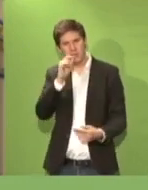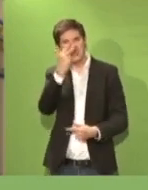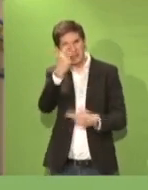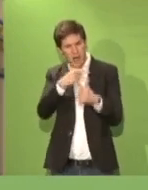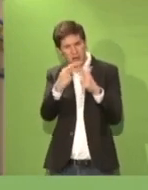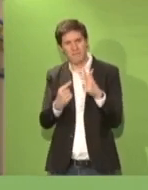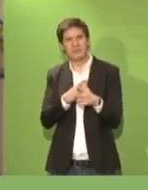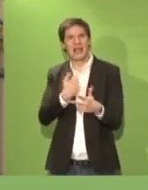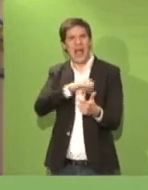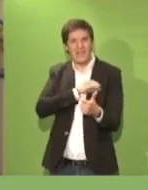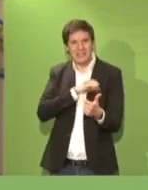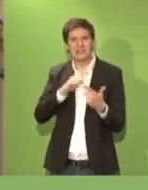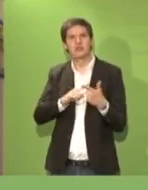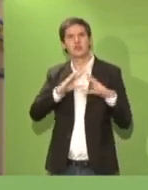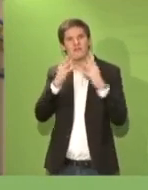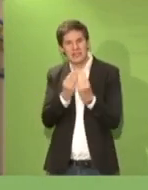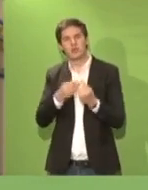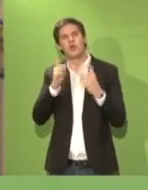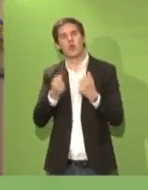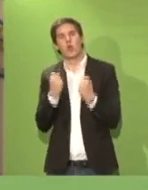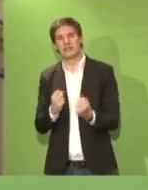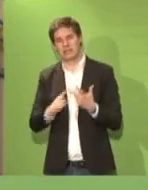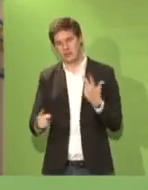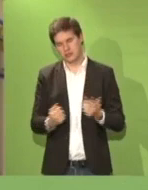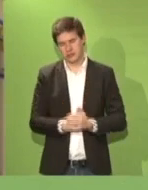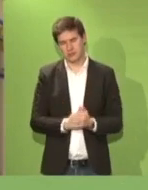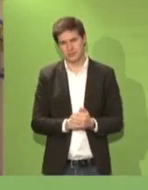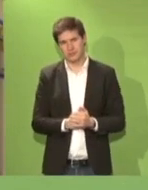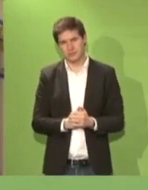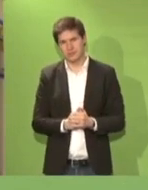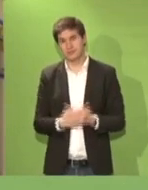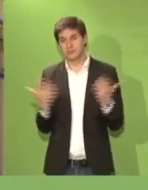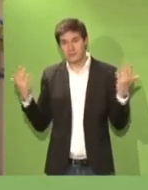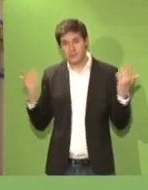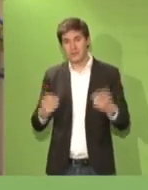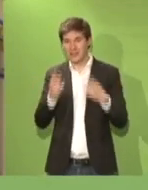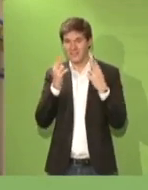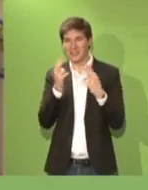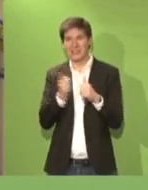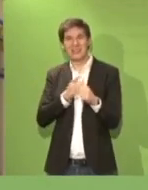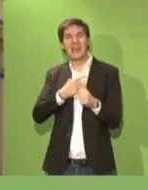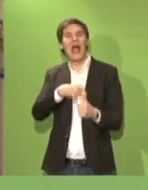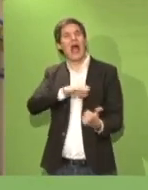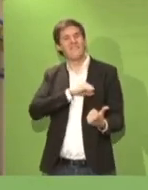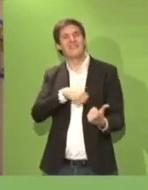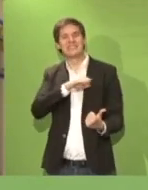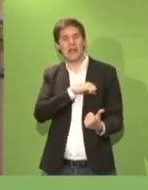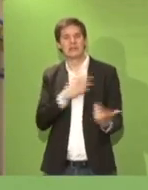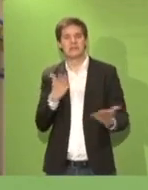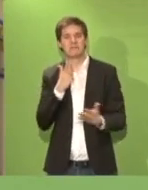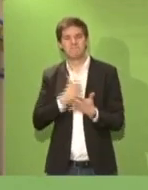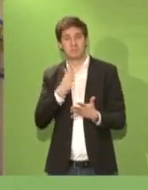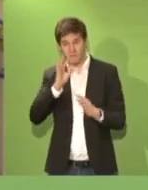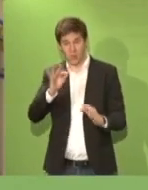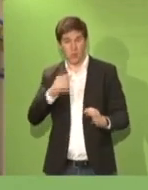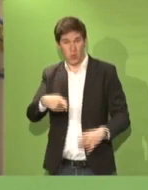Effizienz, Suffizienz und Konsistenz verändern. Und so wichtig der Effizienzgedanke für das Gelingen der